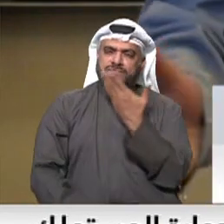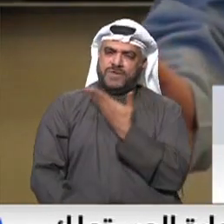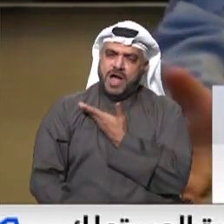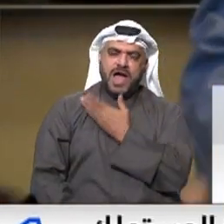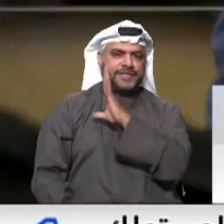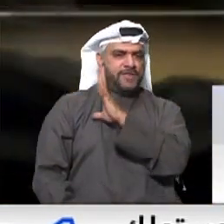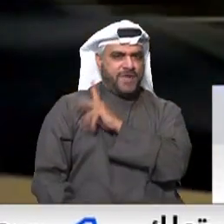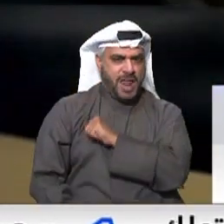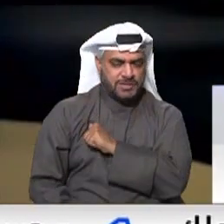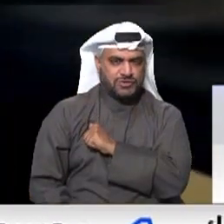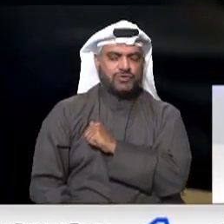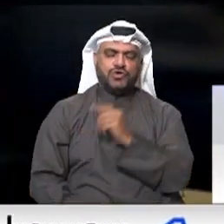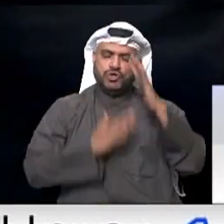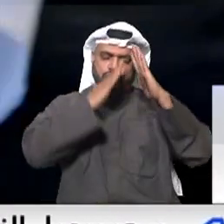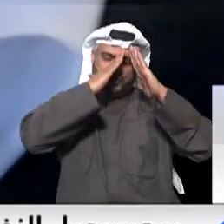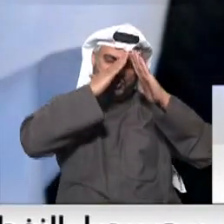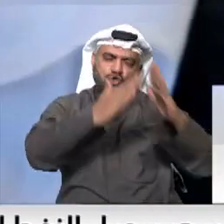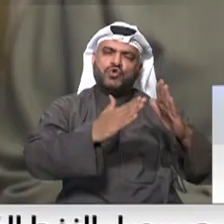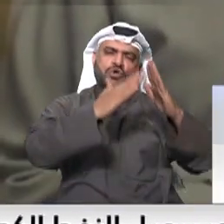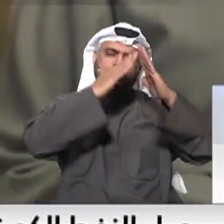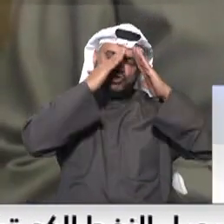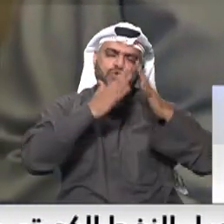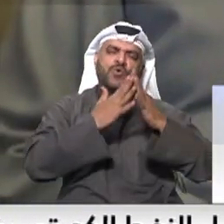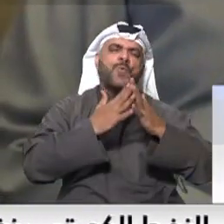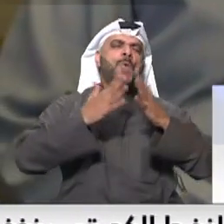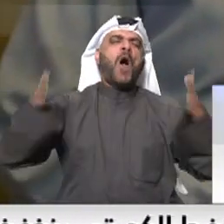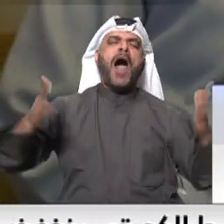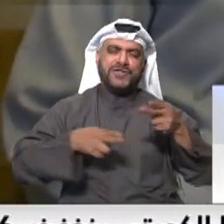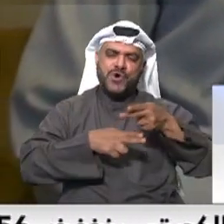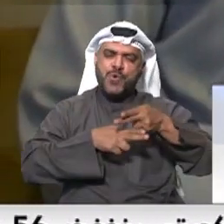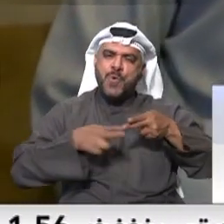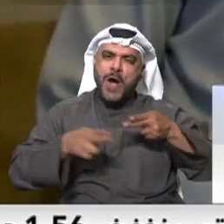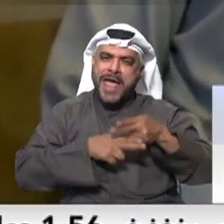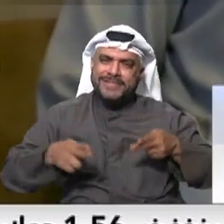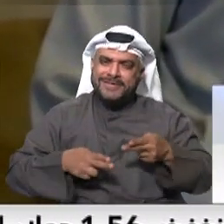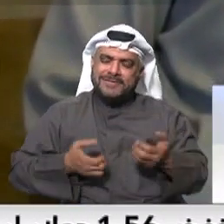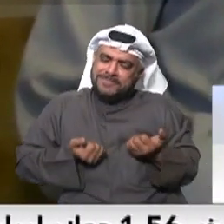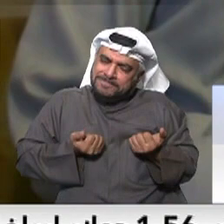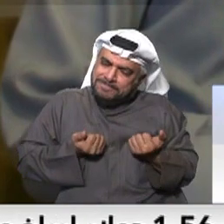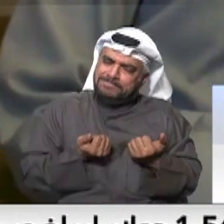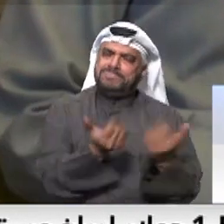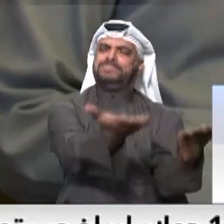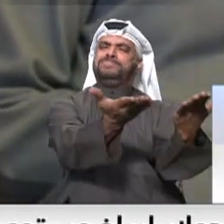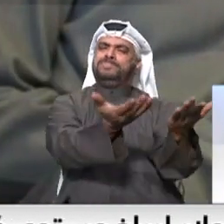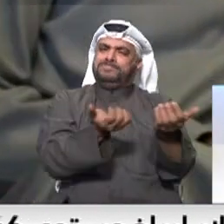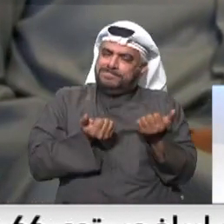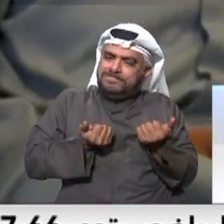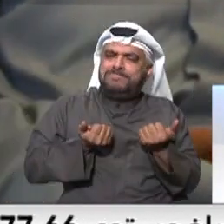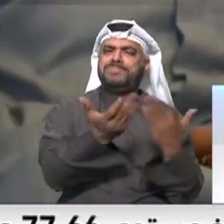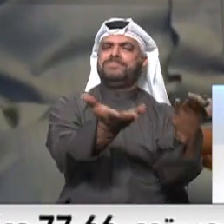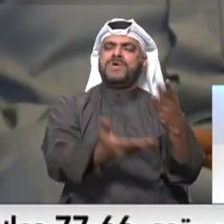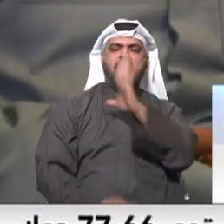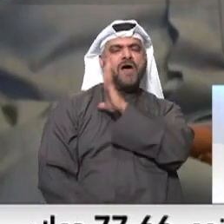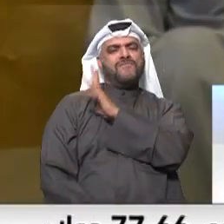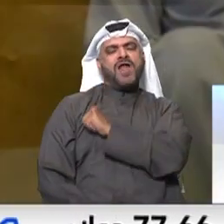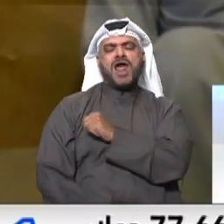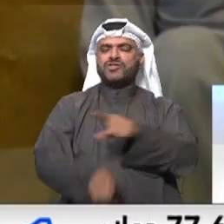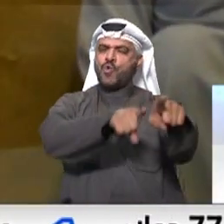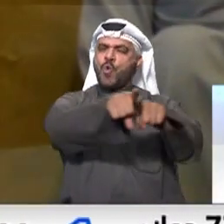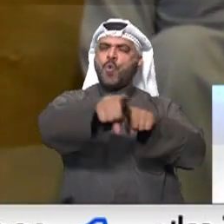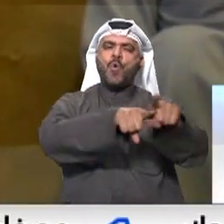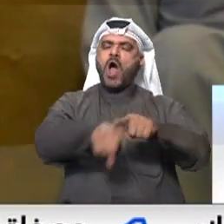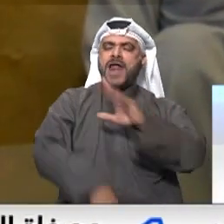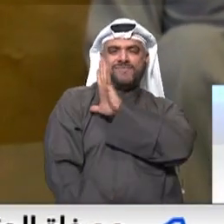معربا عن بالغ تقديره وامتنانه للدور الانساني الرائد والمتميز الذي تقوم به دوله